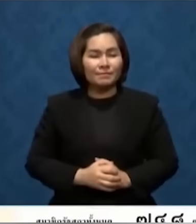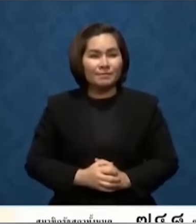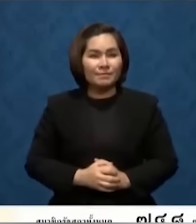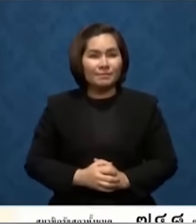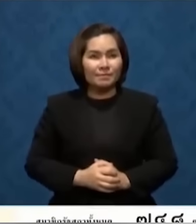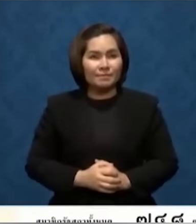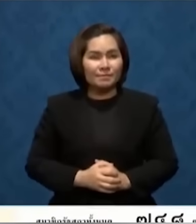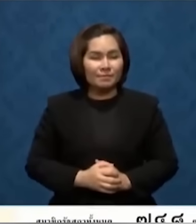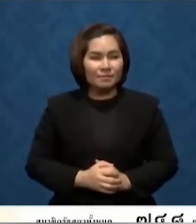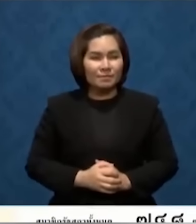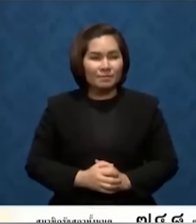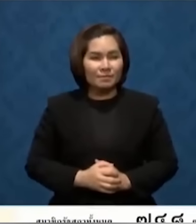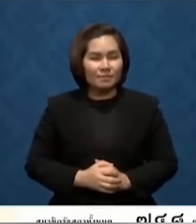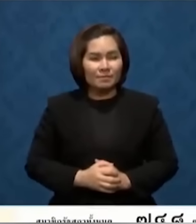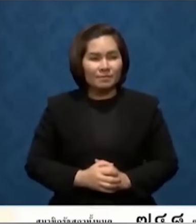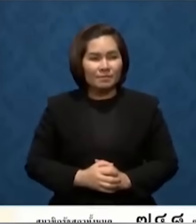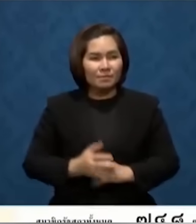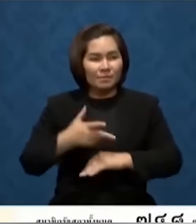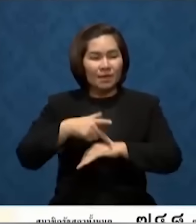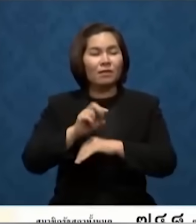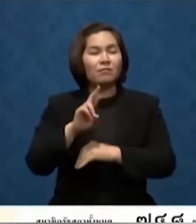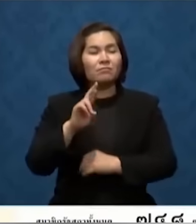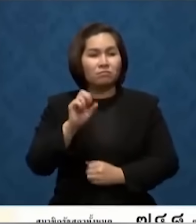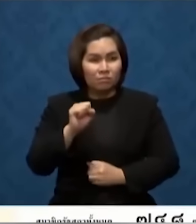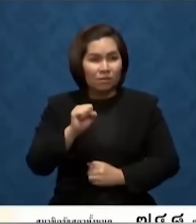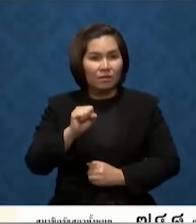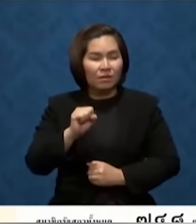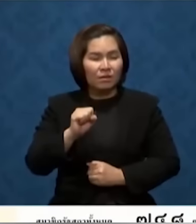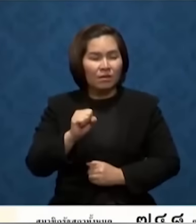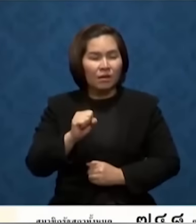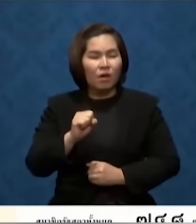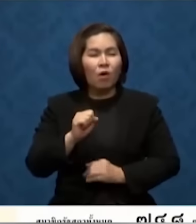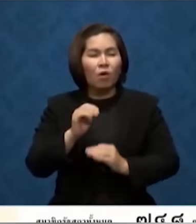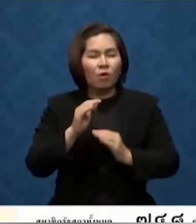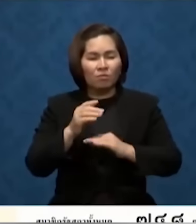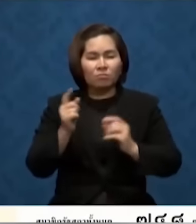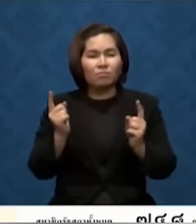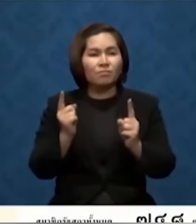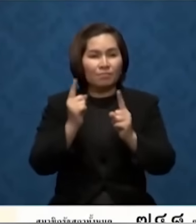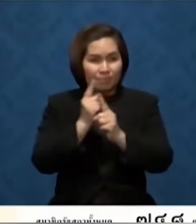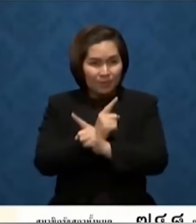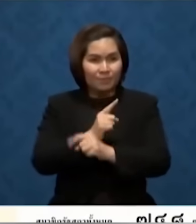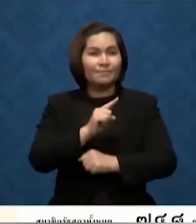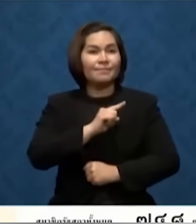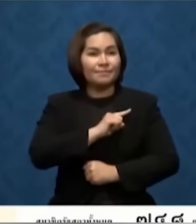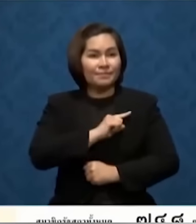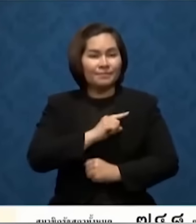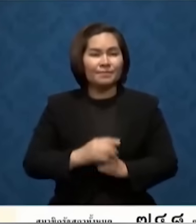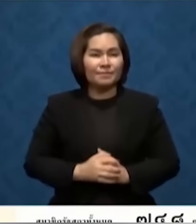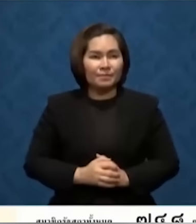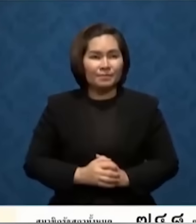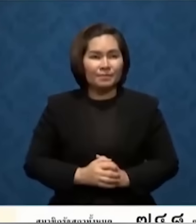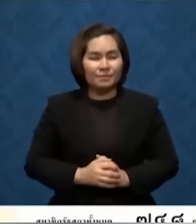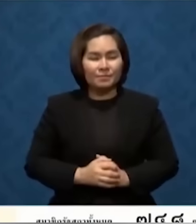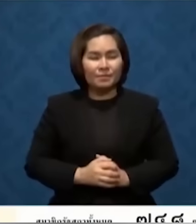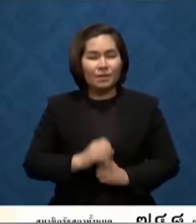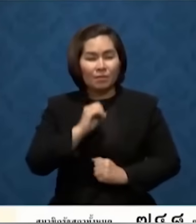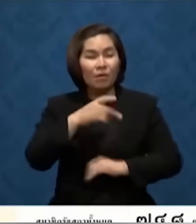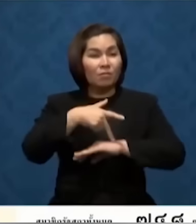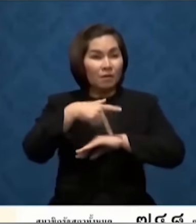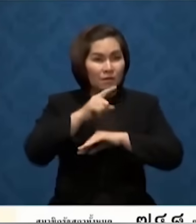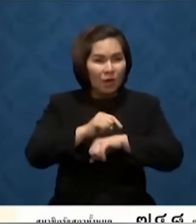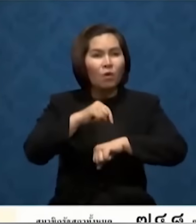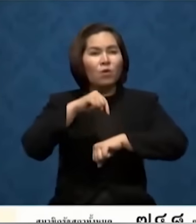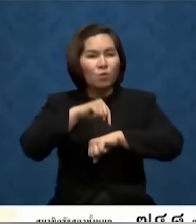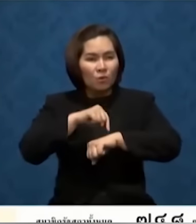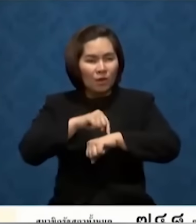ท่านประธานรัฐสภามาแล้วนะครับเมื่อกี้กำลังจังหวะเปลี่ยนผ่านนะครับดังนั้นเนี่ยก็เรียนท่านประธานแล้วว่าจะใช้เวลา